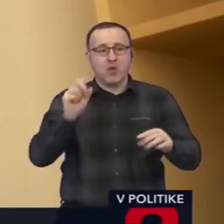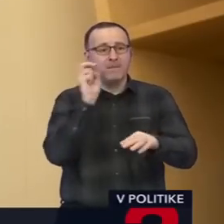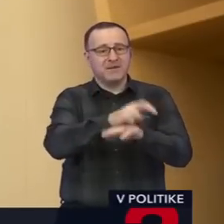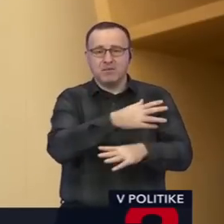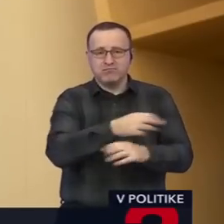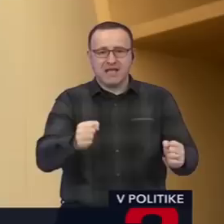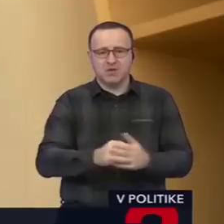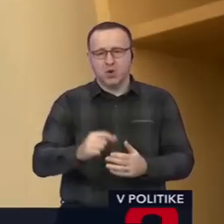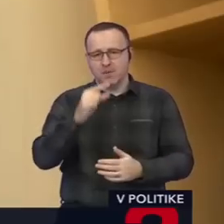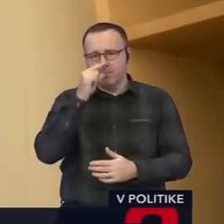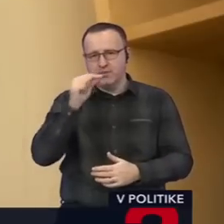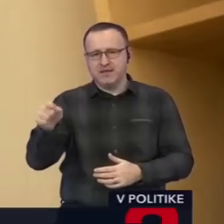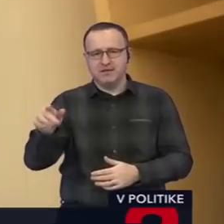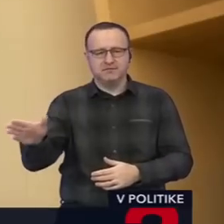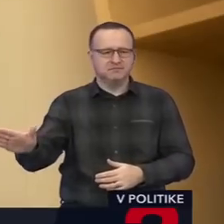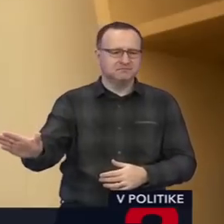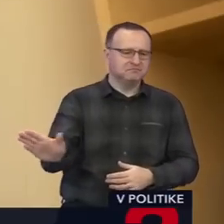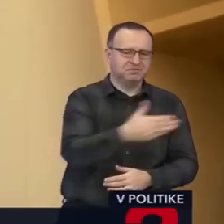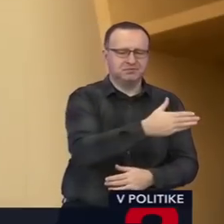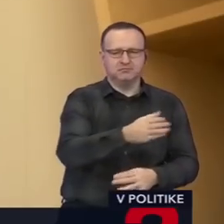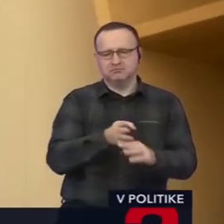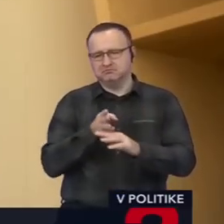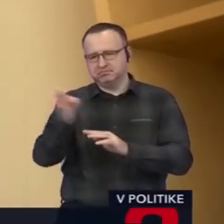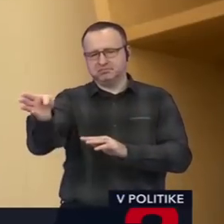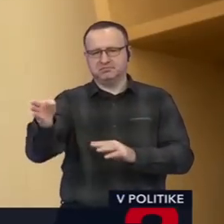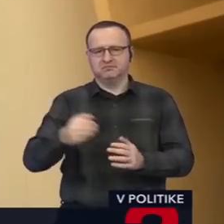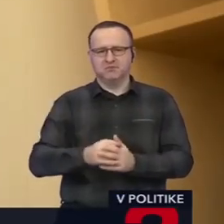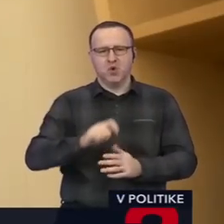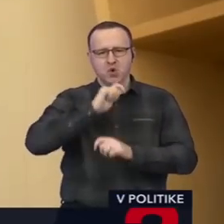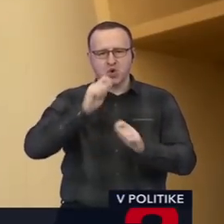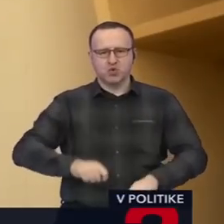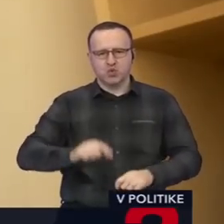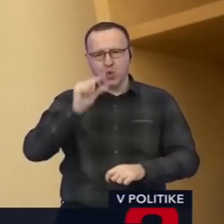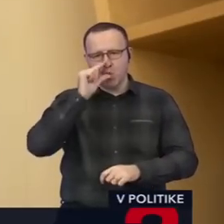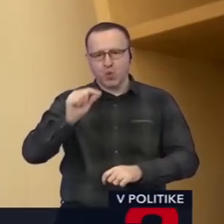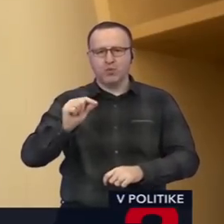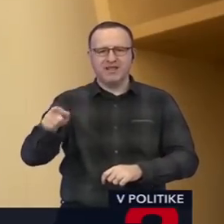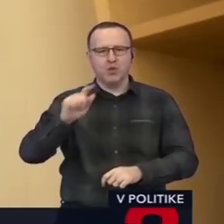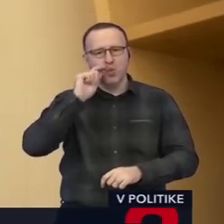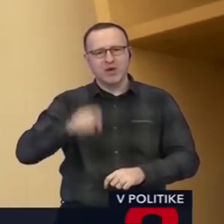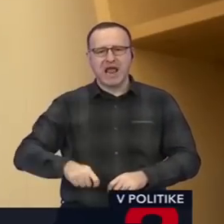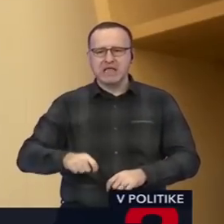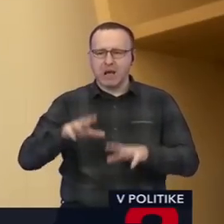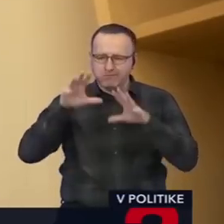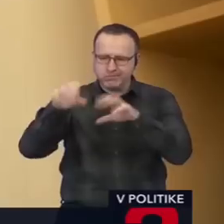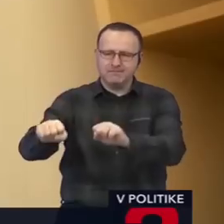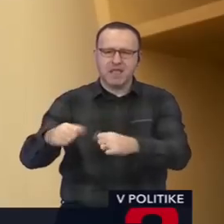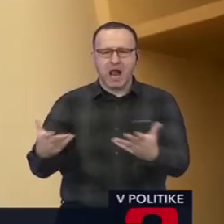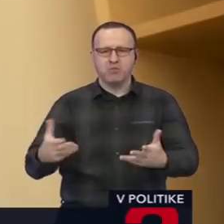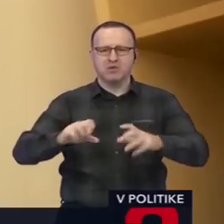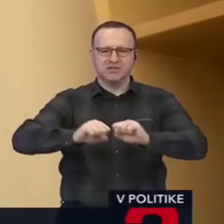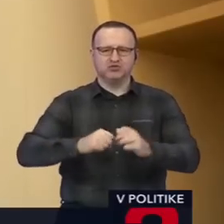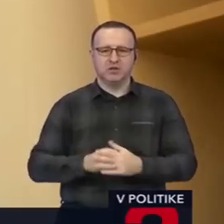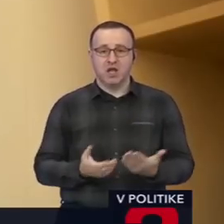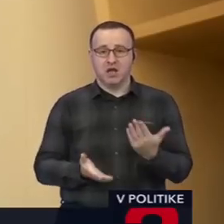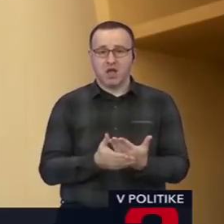to odignoroval, takto zmietol zo stola a je rozhodnutý Ukrajinu buď dobiť, alebo zničiť. Čiže to, čo by sa stalo, kebyže prestaneme